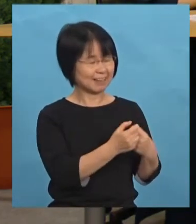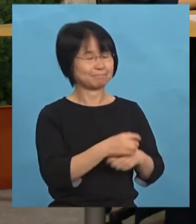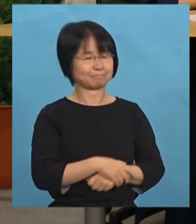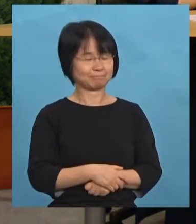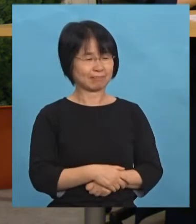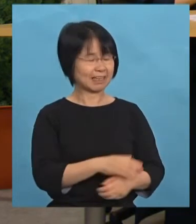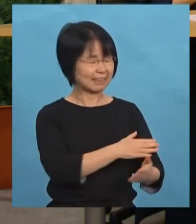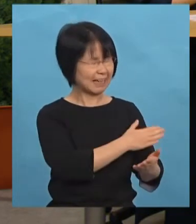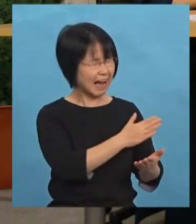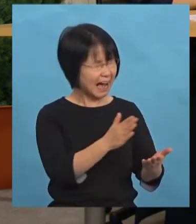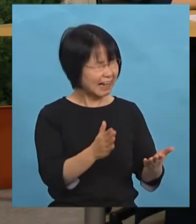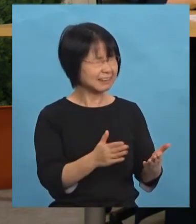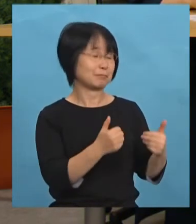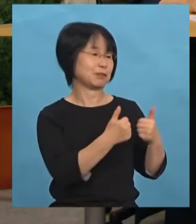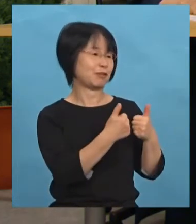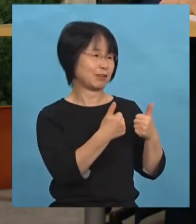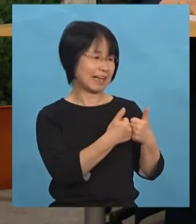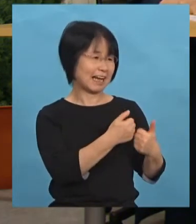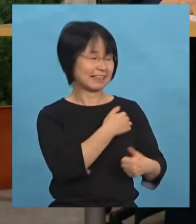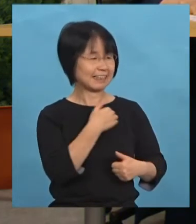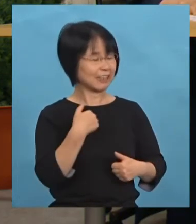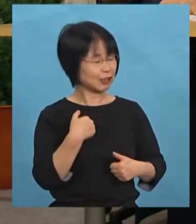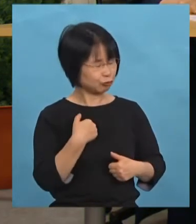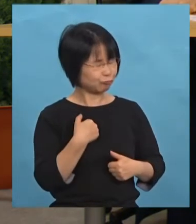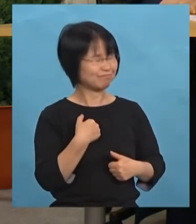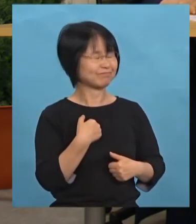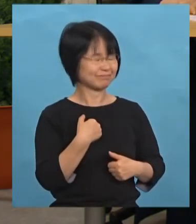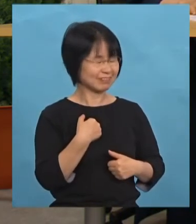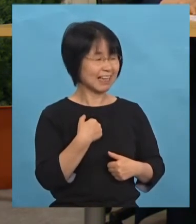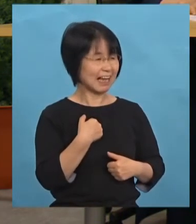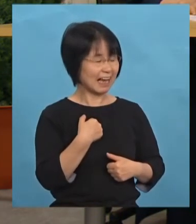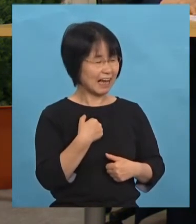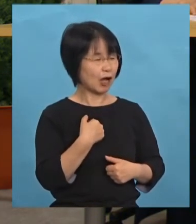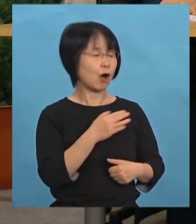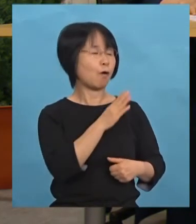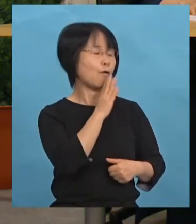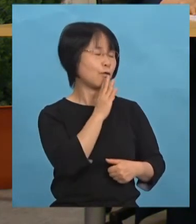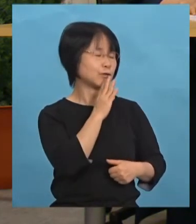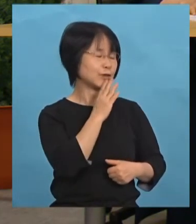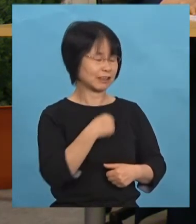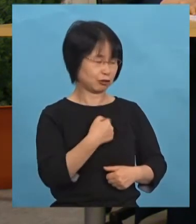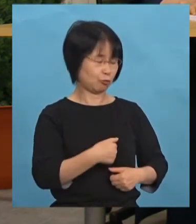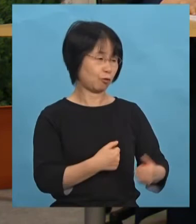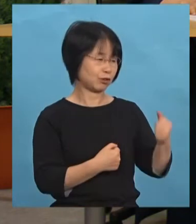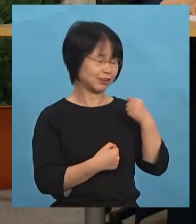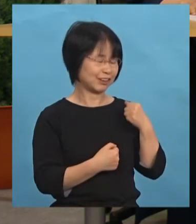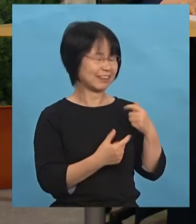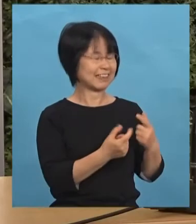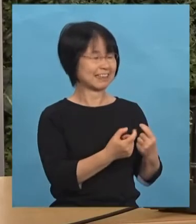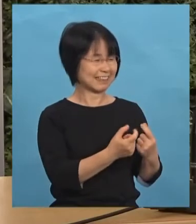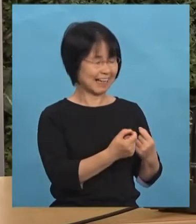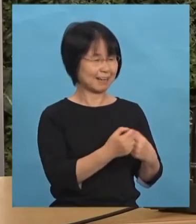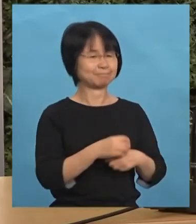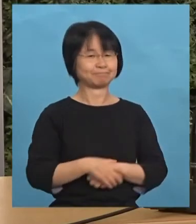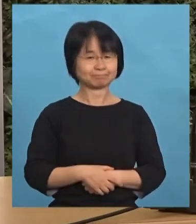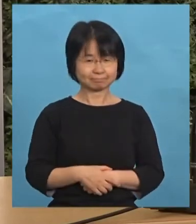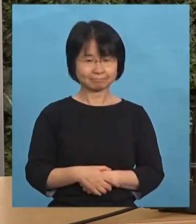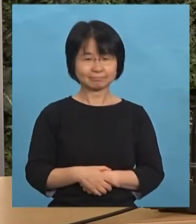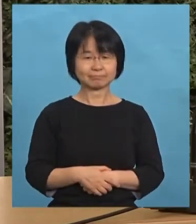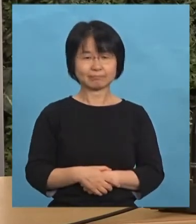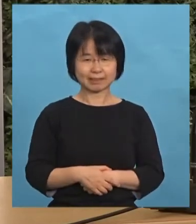でも相談できるというのは子育て中の方にとっては本当に心強いですよね。 はい、子育